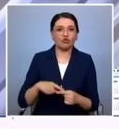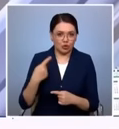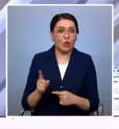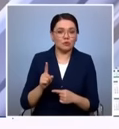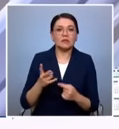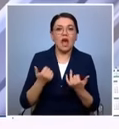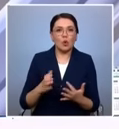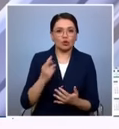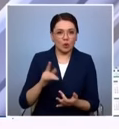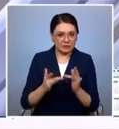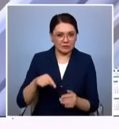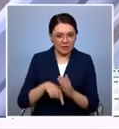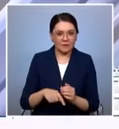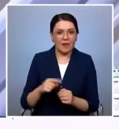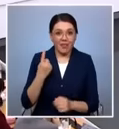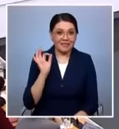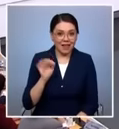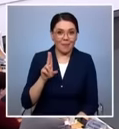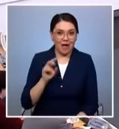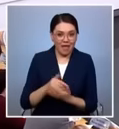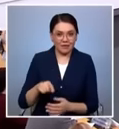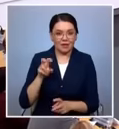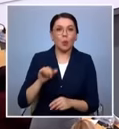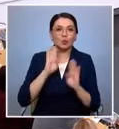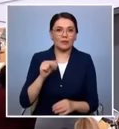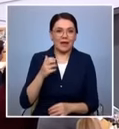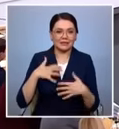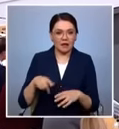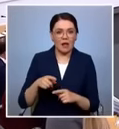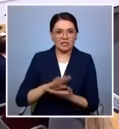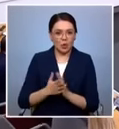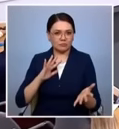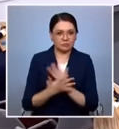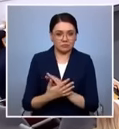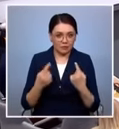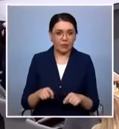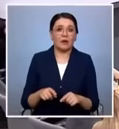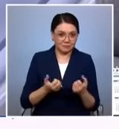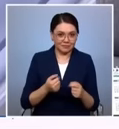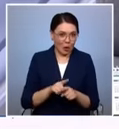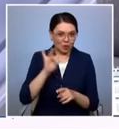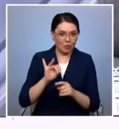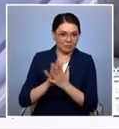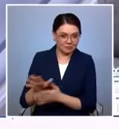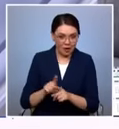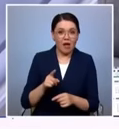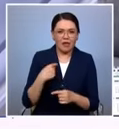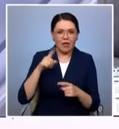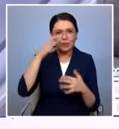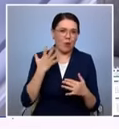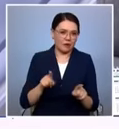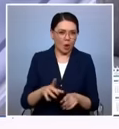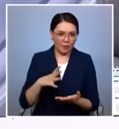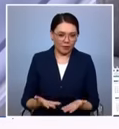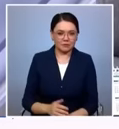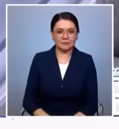там кто-то написал в смс-ке, что ямы где-то там у подъезда на улице, и их уже заделали. Но вот эти вот такие бытовые